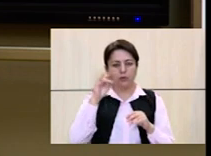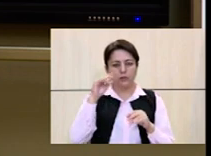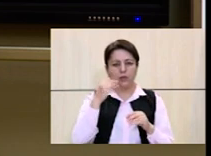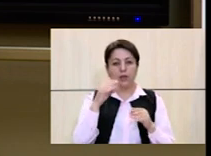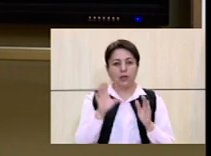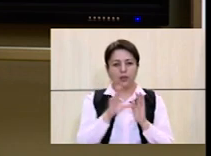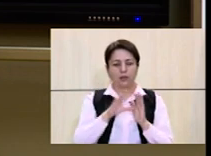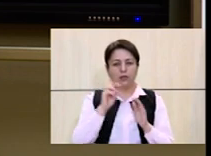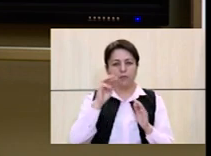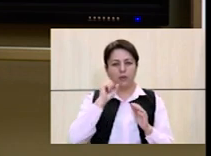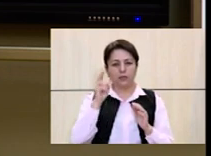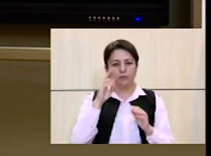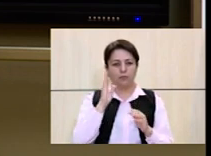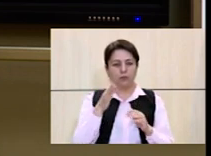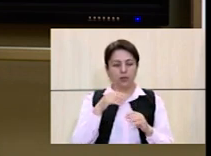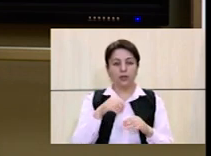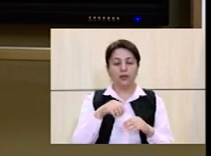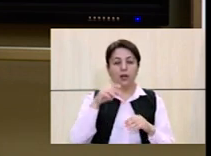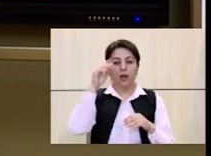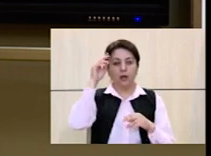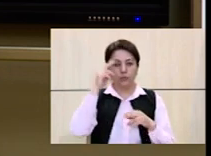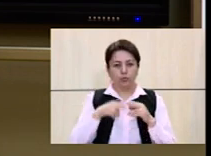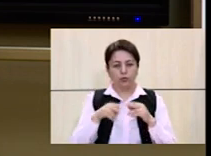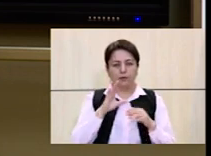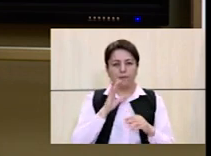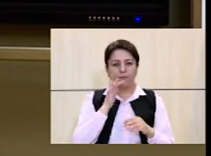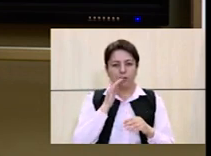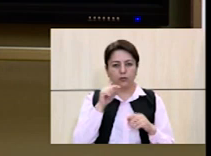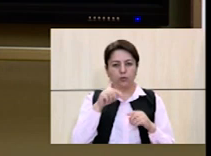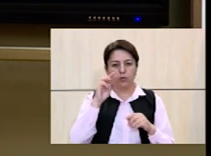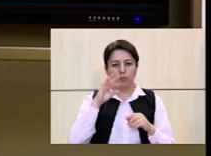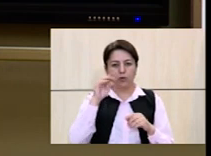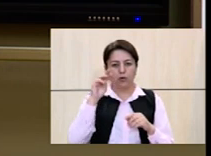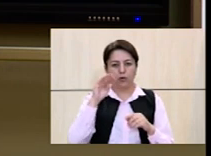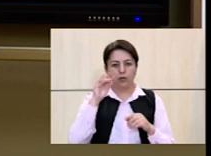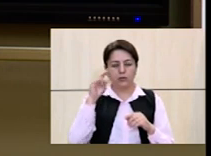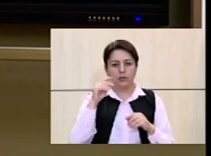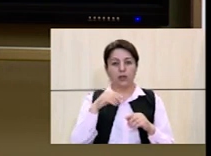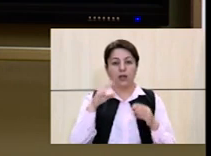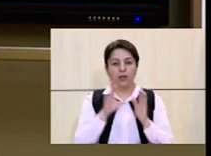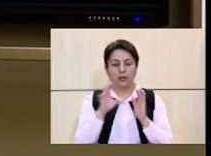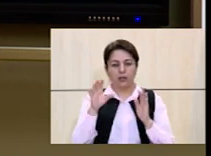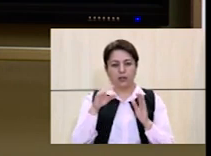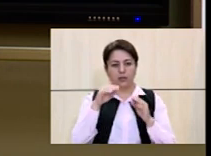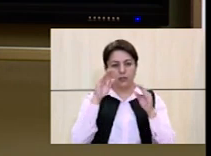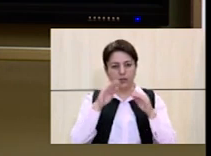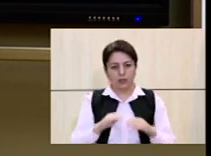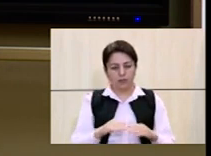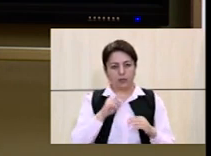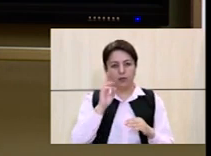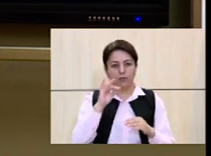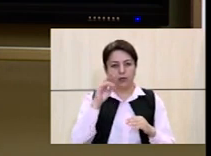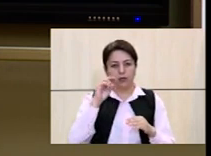qiymatga ega bo'ladi. Jism pastga tushgan vaqtida uning potensial energiyasi kamayib kinetik energiyasiga aylanib